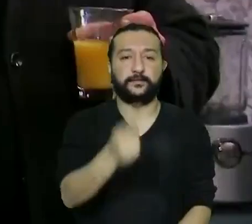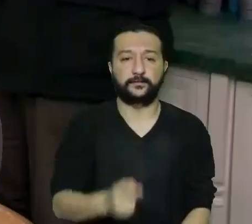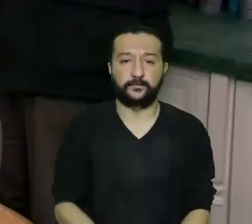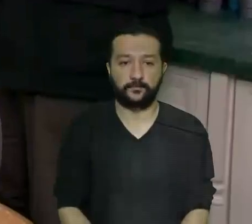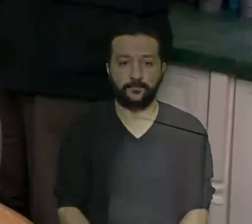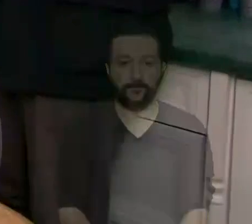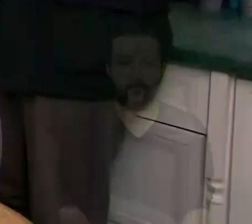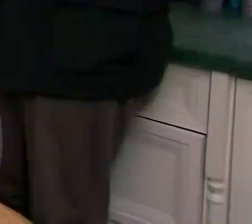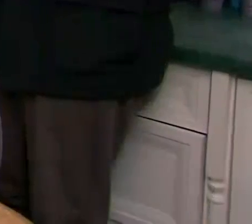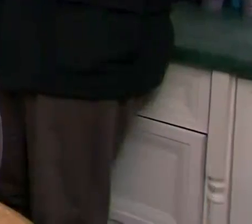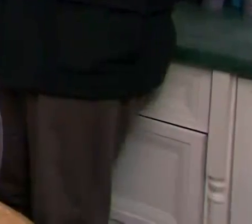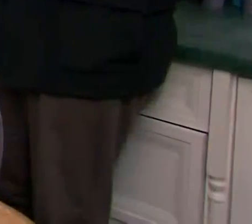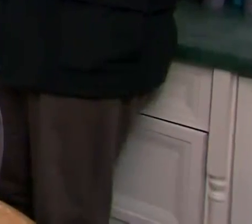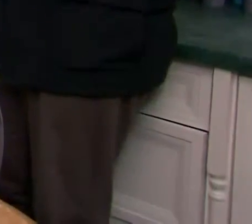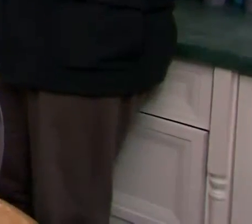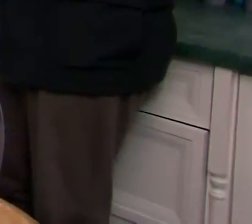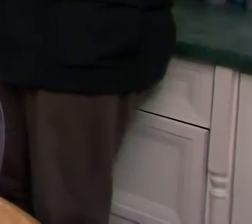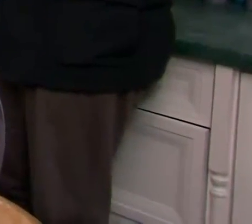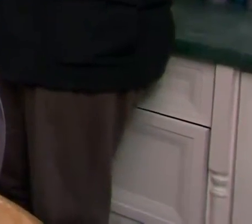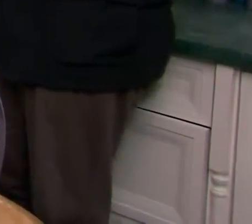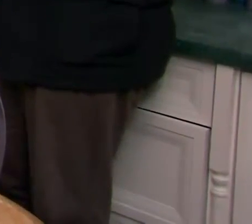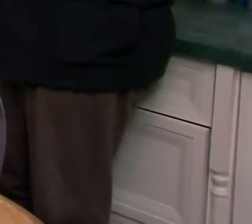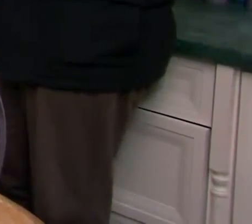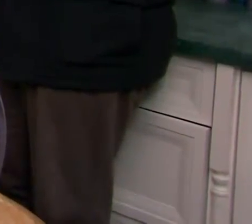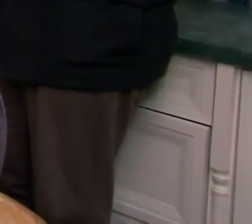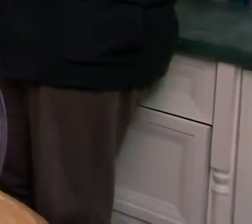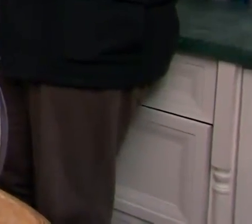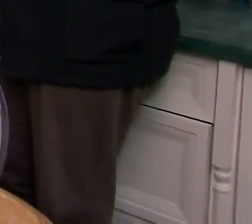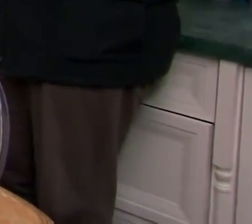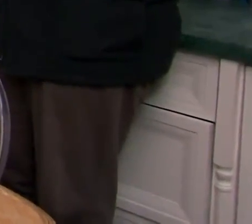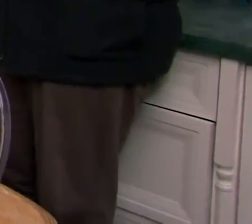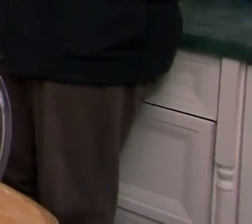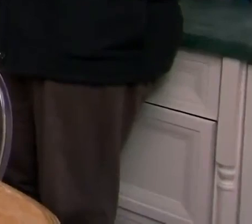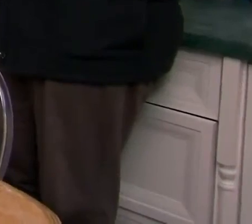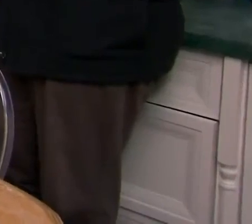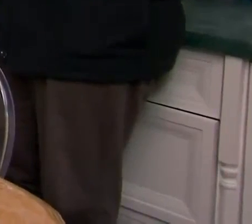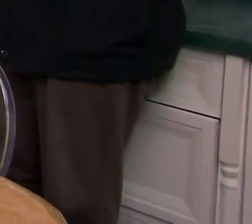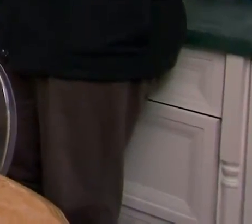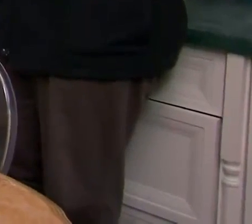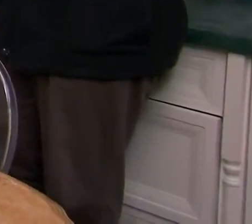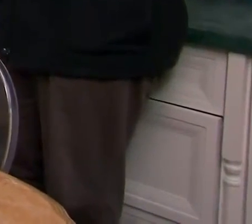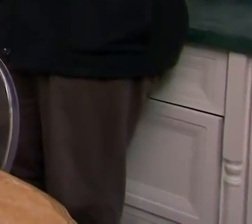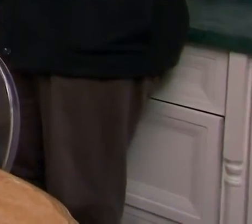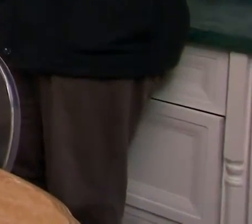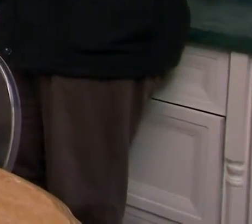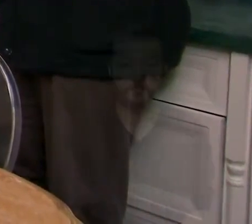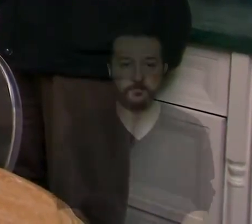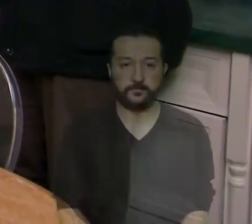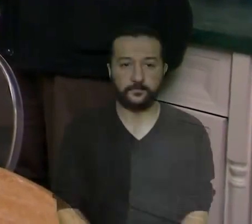ya? Vesel sandviçini ısırıp portakal suyunu içiyor. Şükrü kodunu tezgaha yasladı, havuç alıp